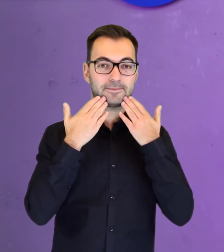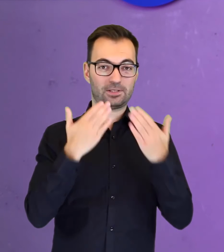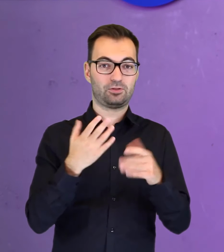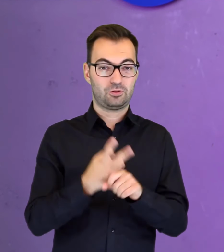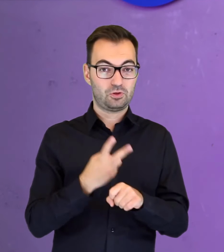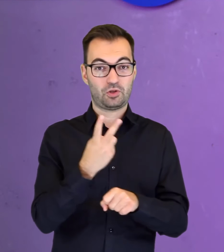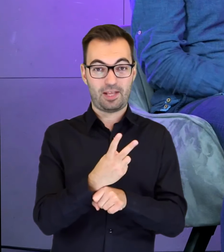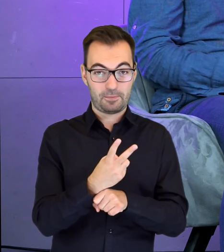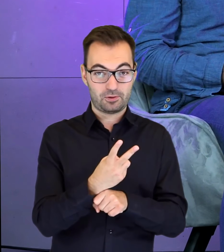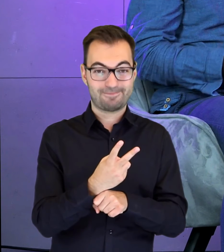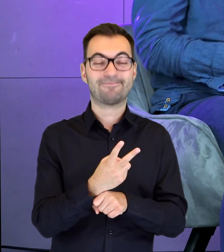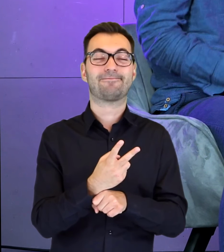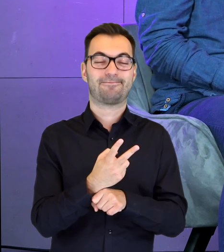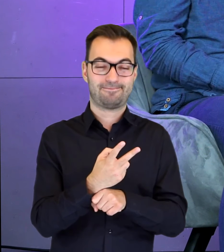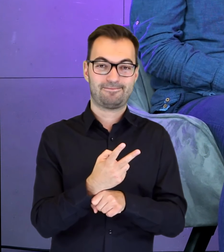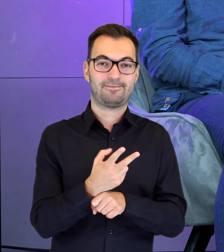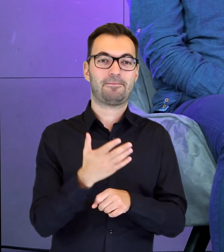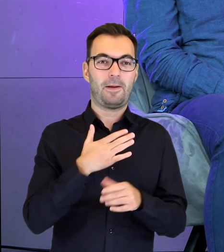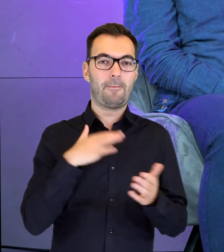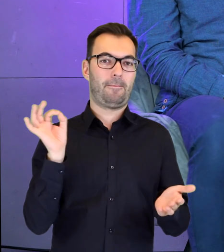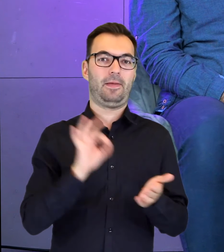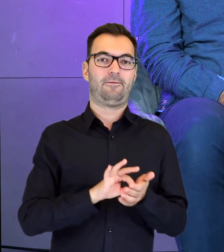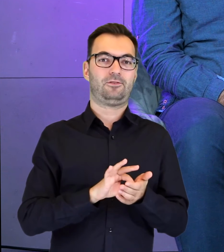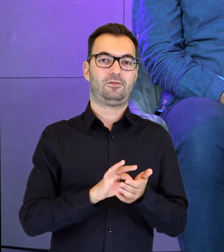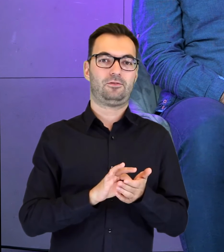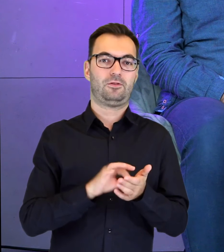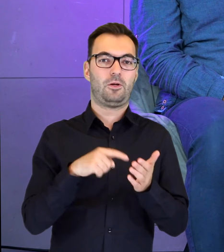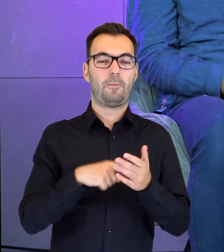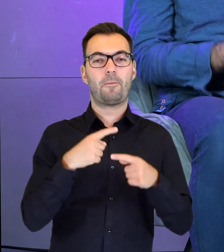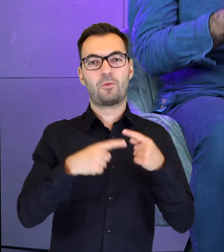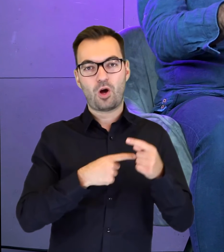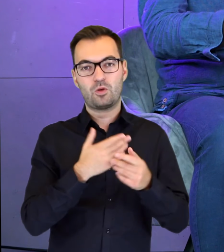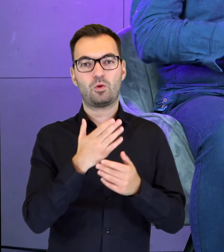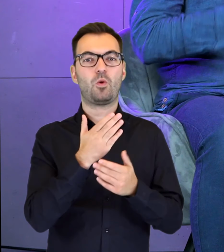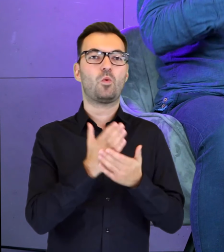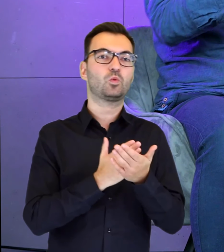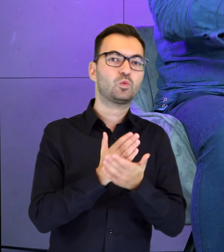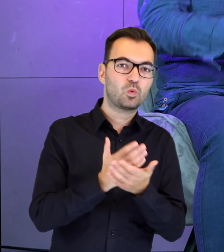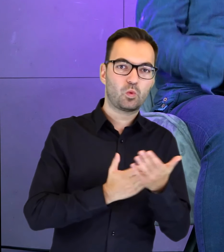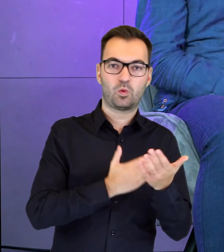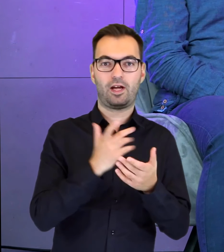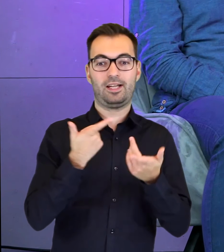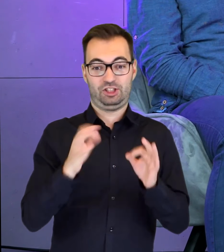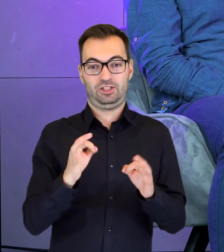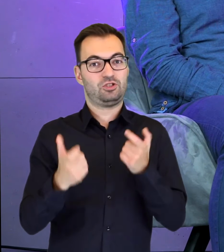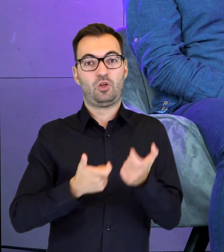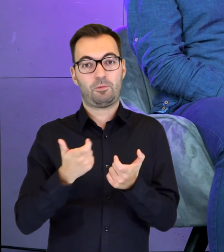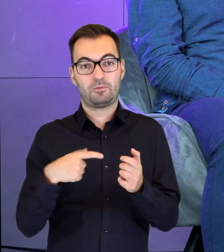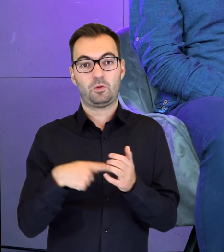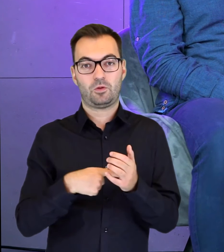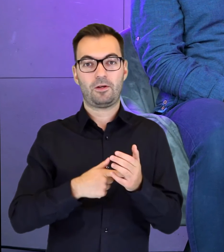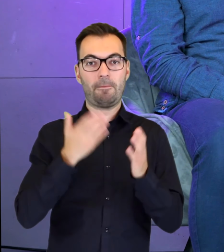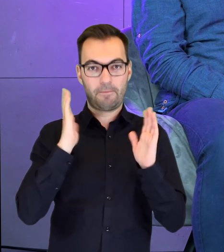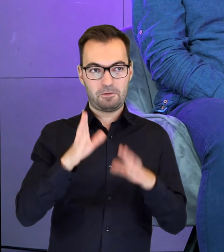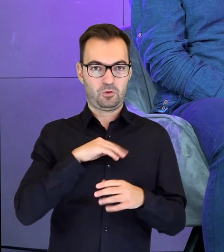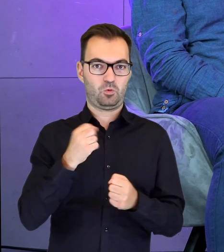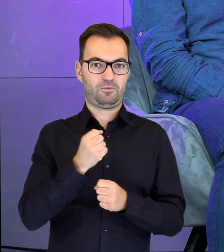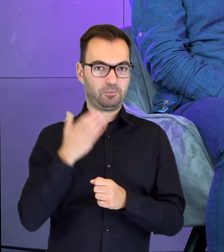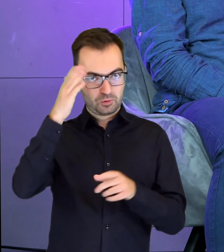lat i dzięki dostępności Gwarantujemy to że ten produkt usługa którą